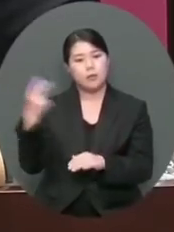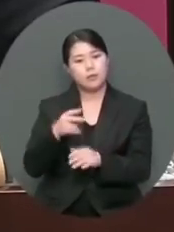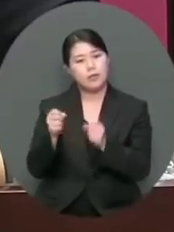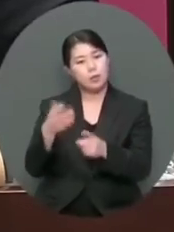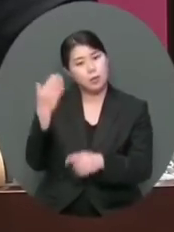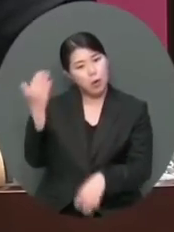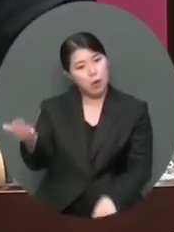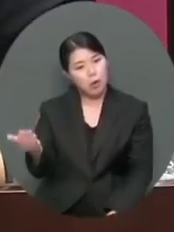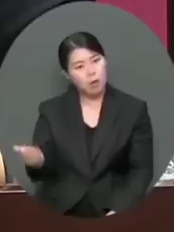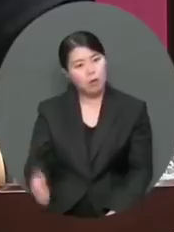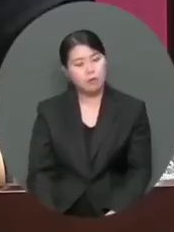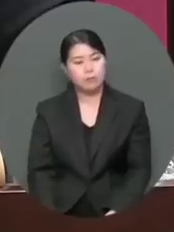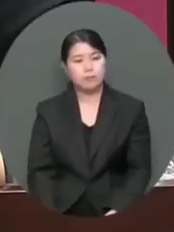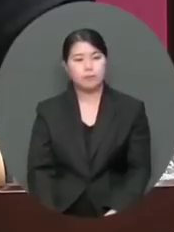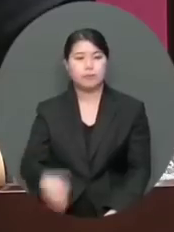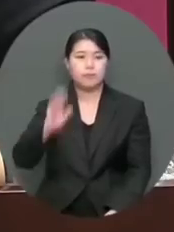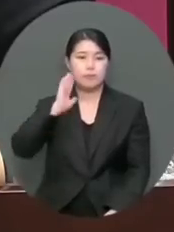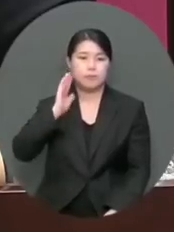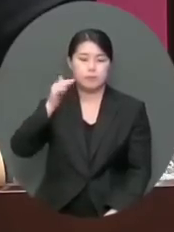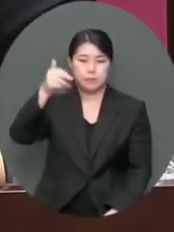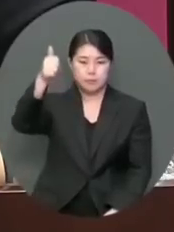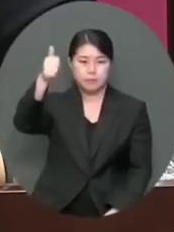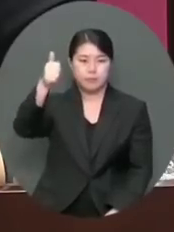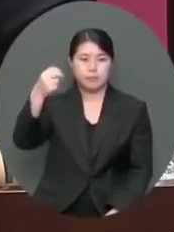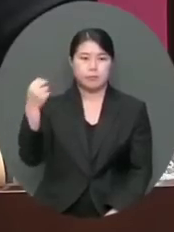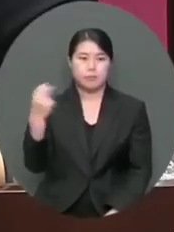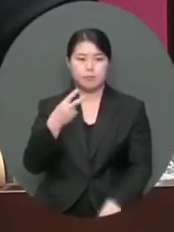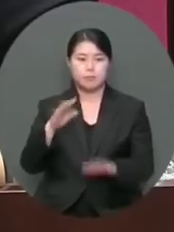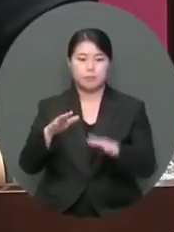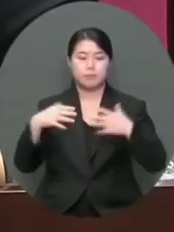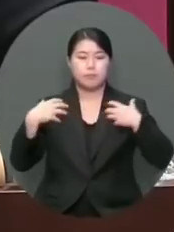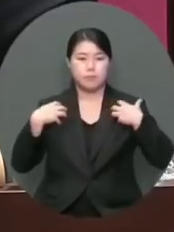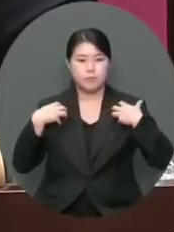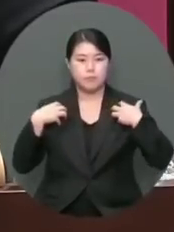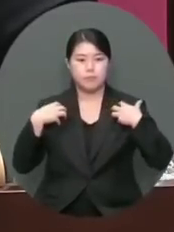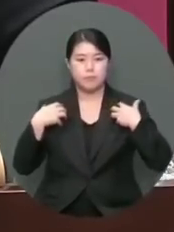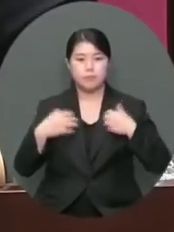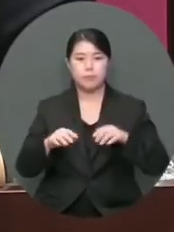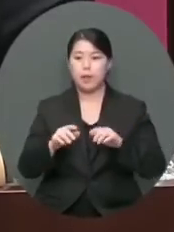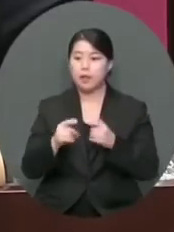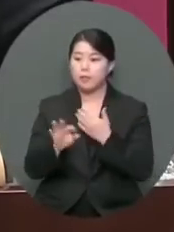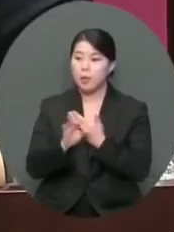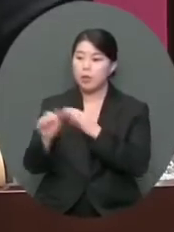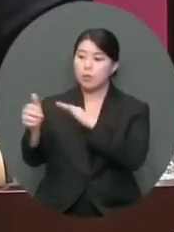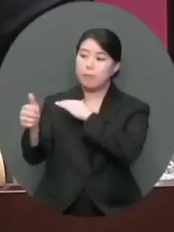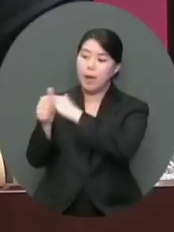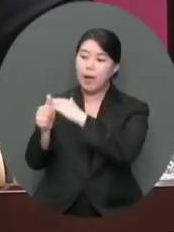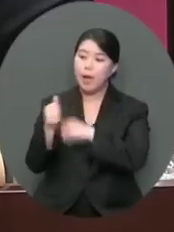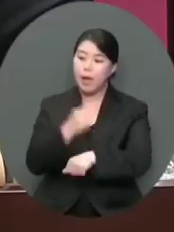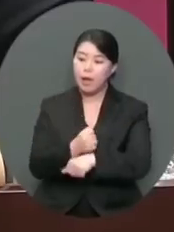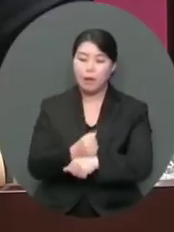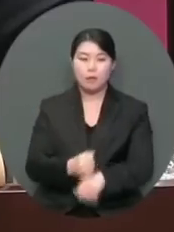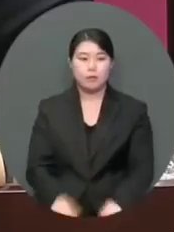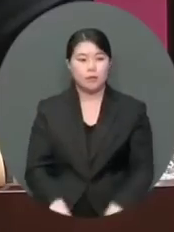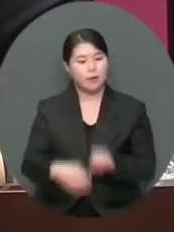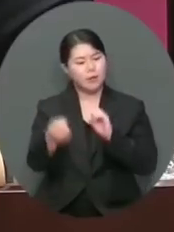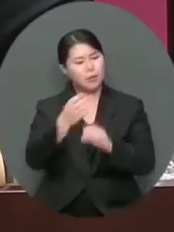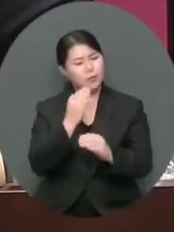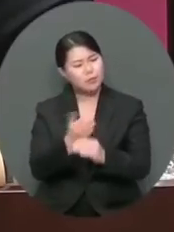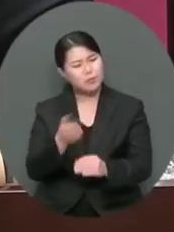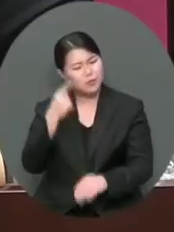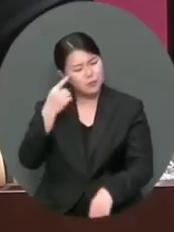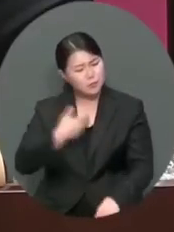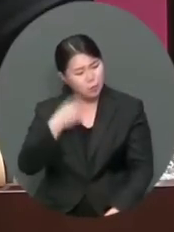줘야 될까요? 우리 대통령님과 윤석열 정부는 아니면 해고를 시켜야 될까요? 아니 답변을 하는데 또 그냥